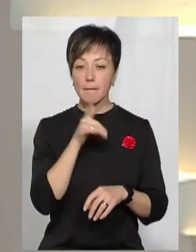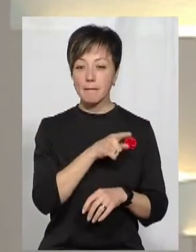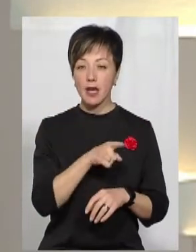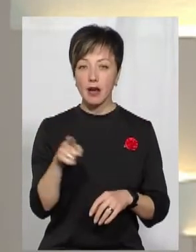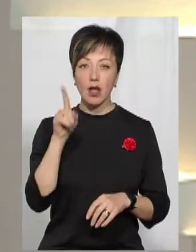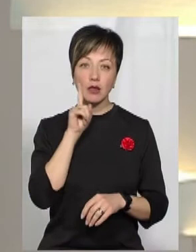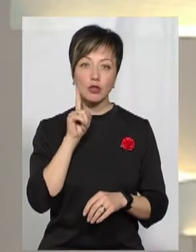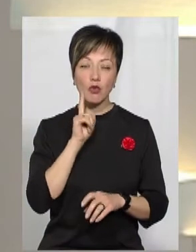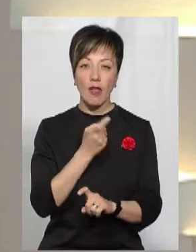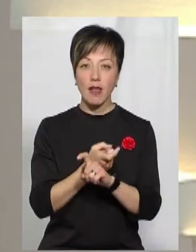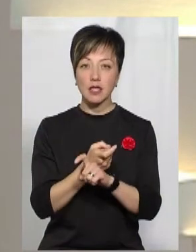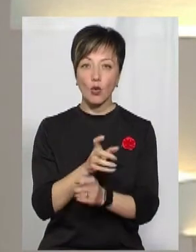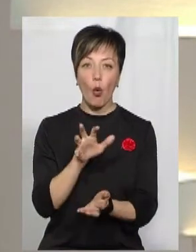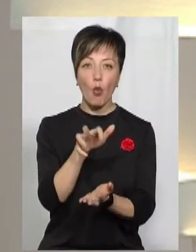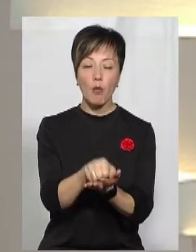тимчасової нацистської окупації